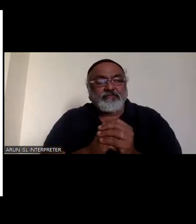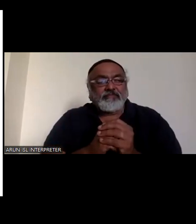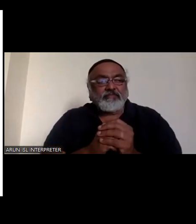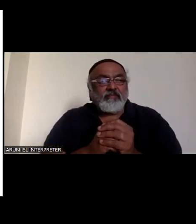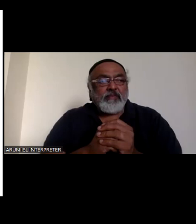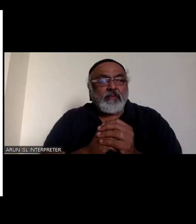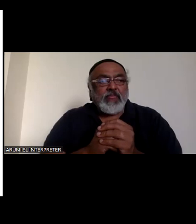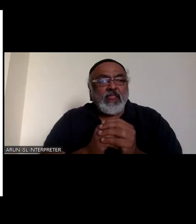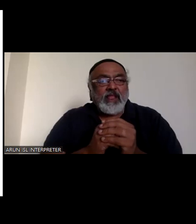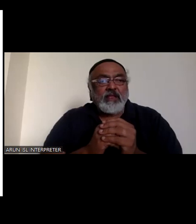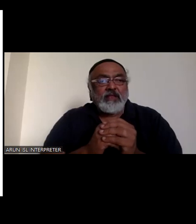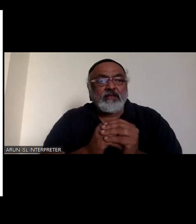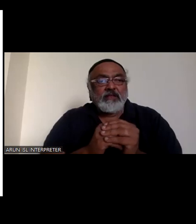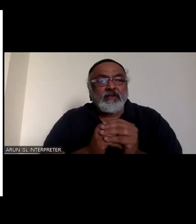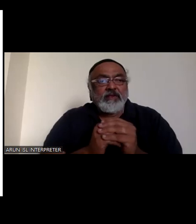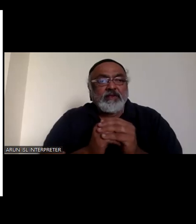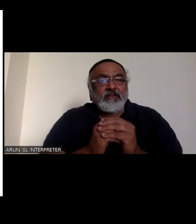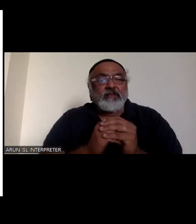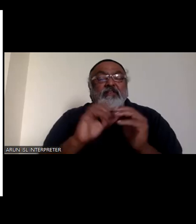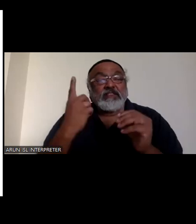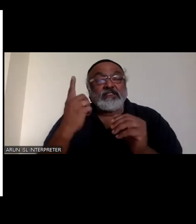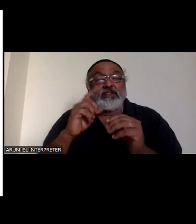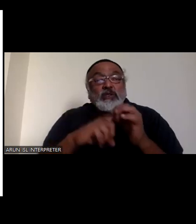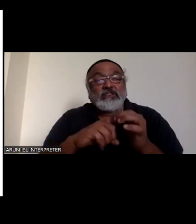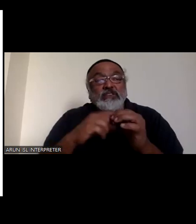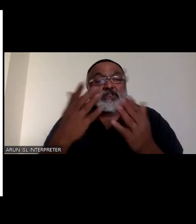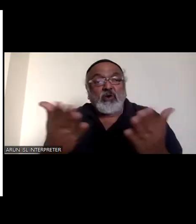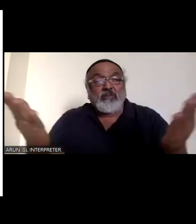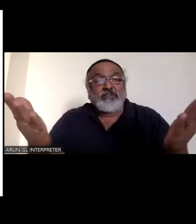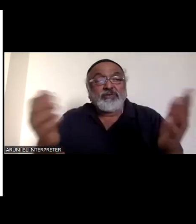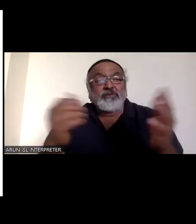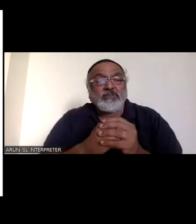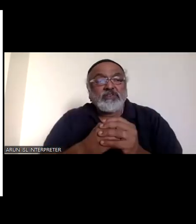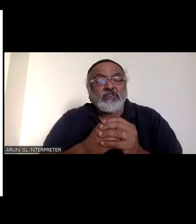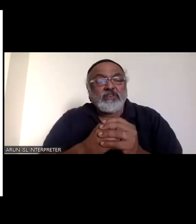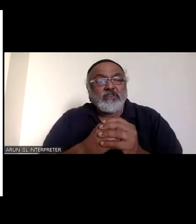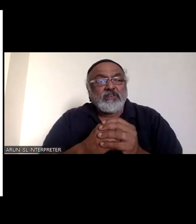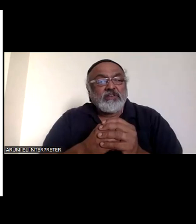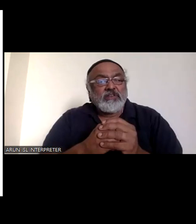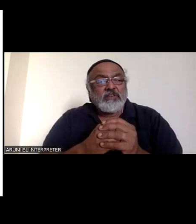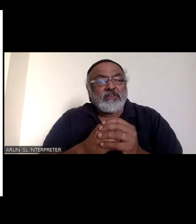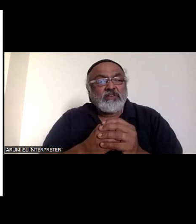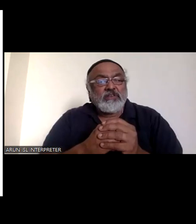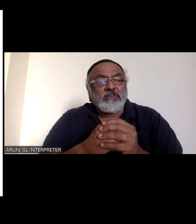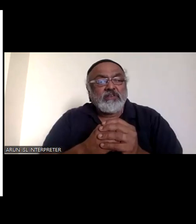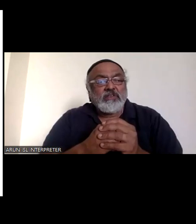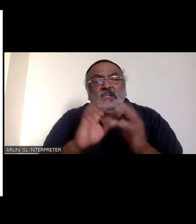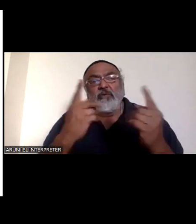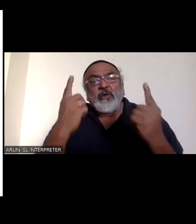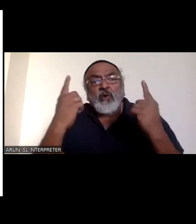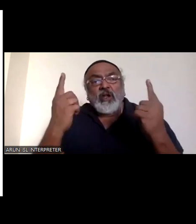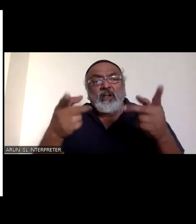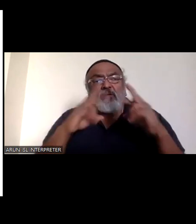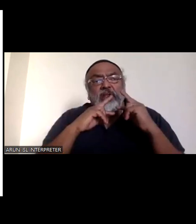अभी मेरा पहला सवाल, माय फर्स्ट क्वेश्चन टू ऑल ऑफ यू इज, और कोई भी एक जवाब दे सकता है, एनीवन